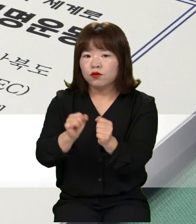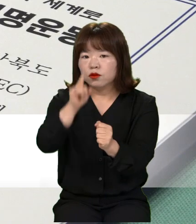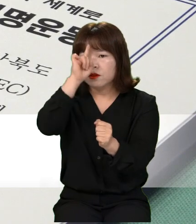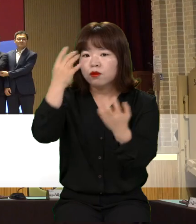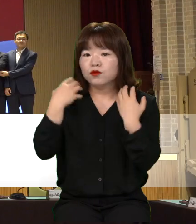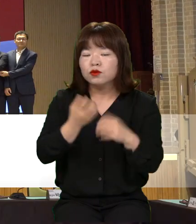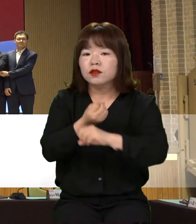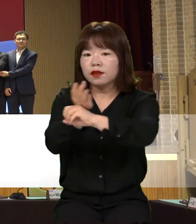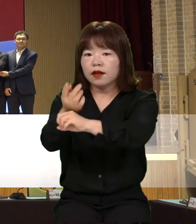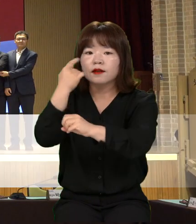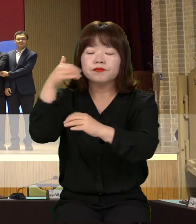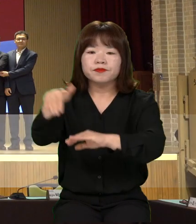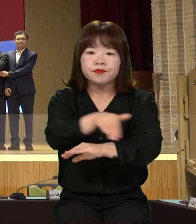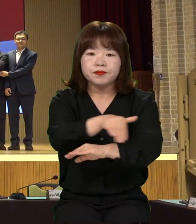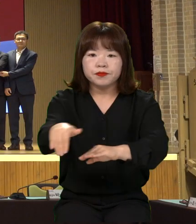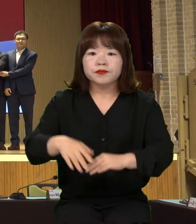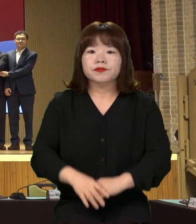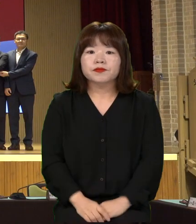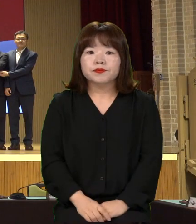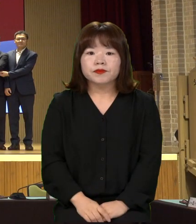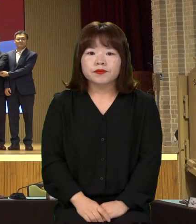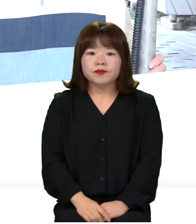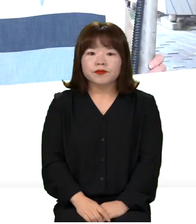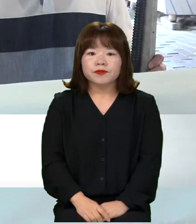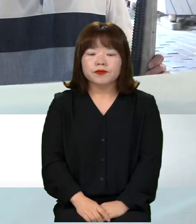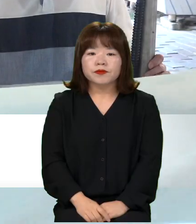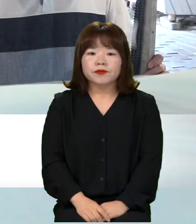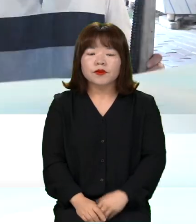경북도와 중앙부처의 전달할 예정입니다